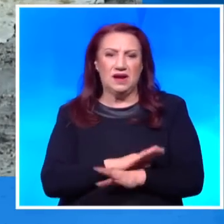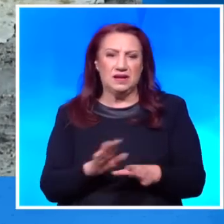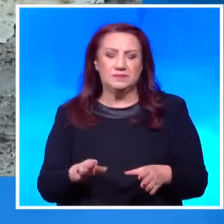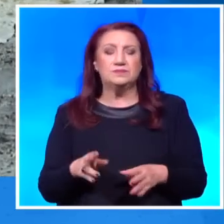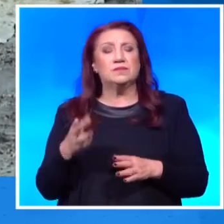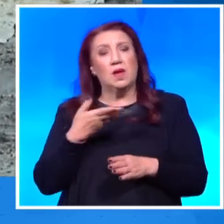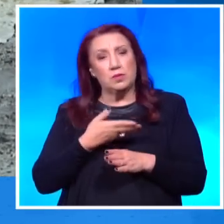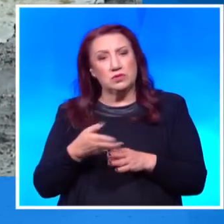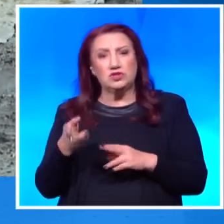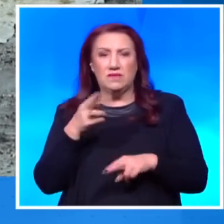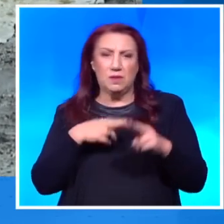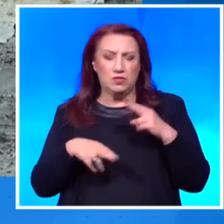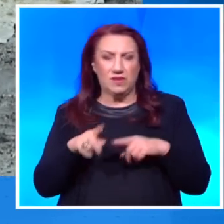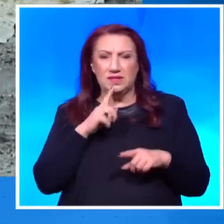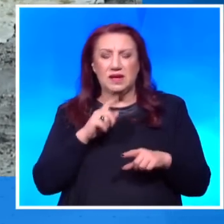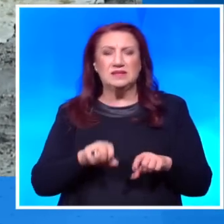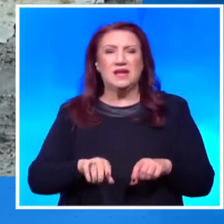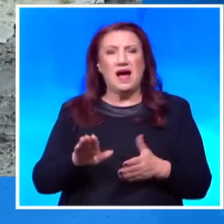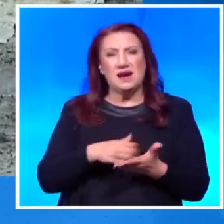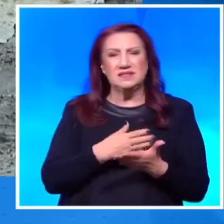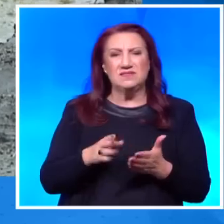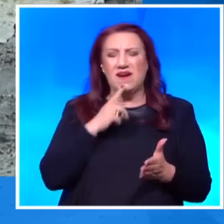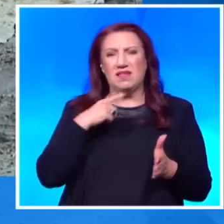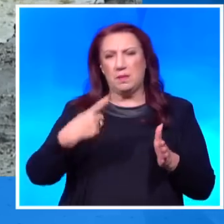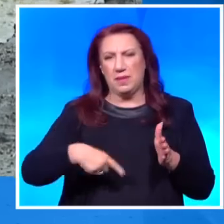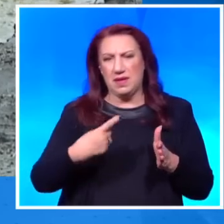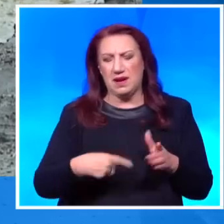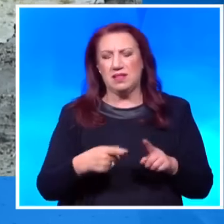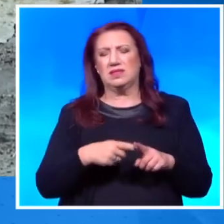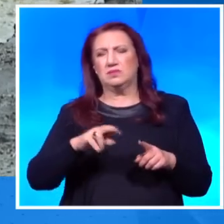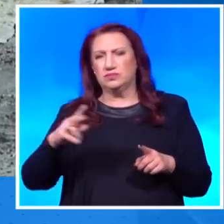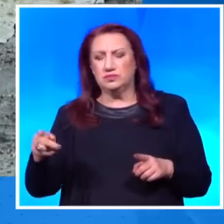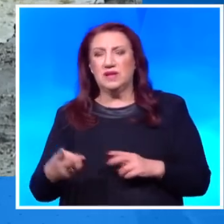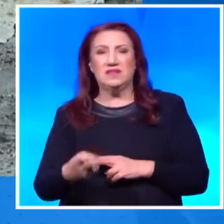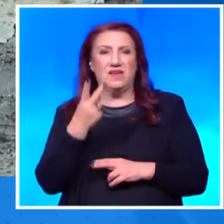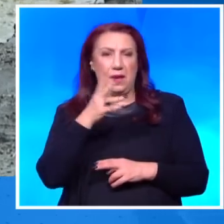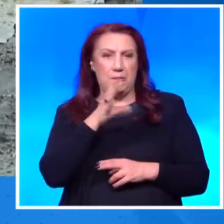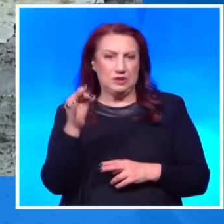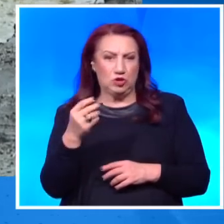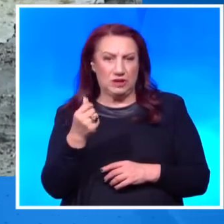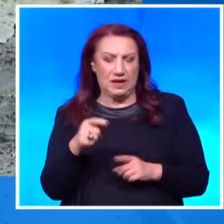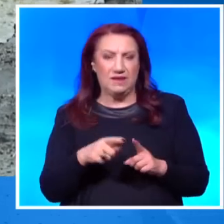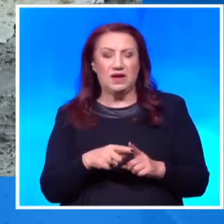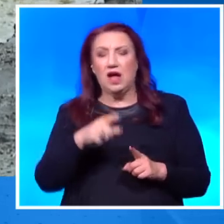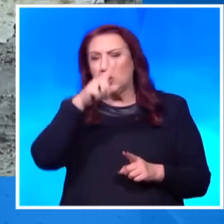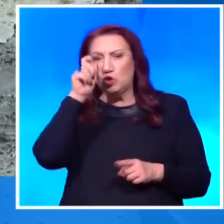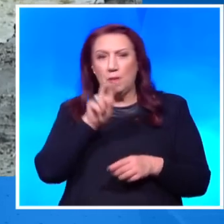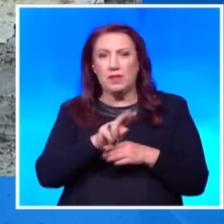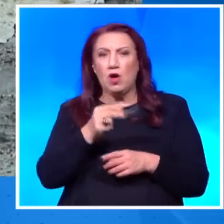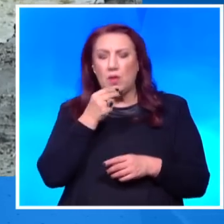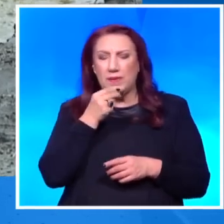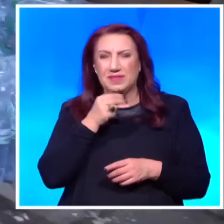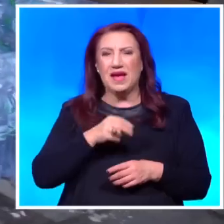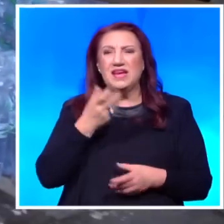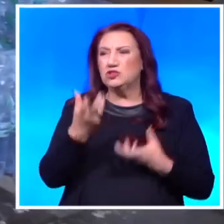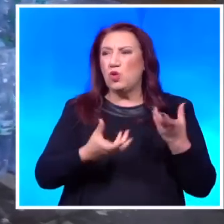повредени уреди до 2500 лева. Топъл обяд, ако кухнята е залята и няма уреди. В залетите